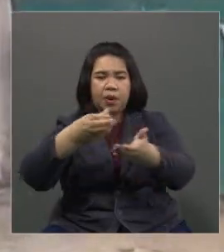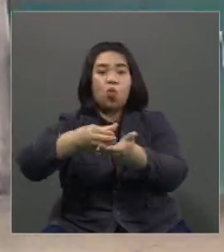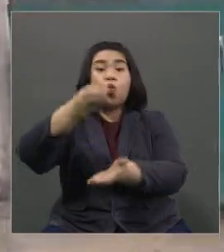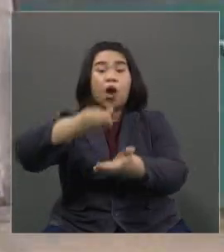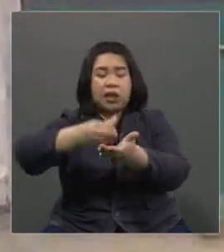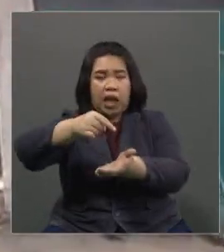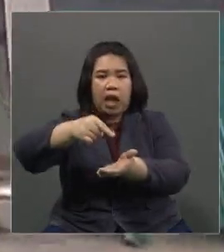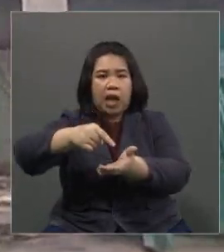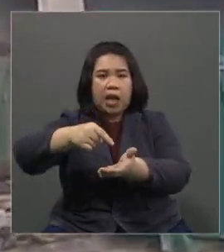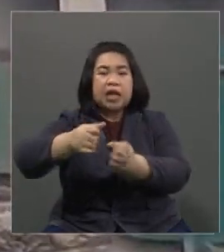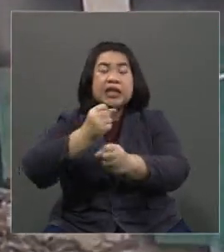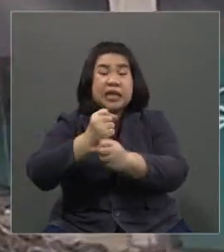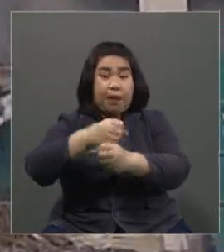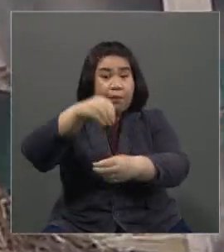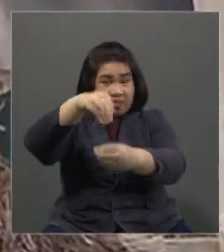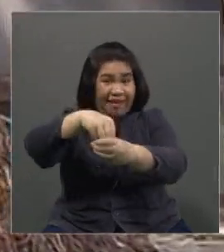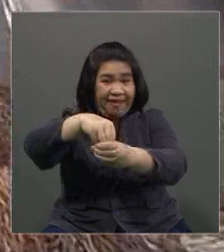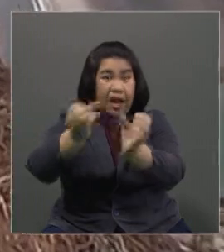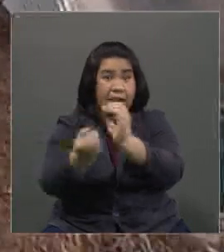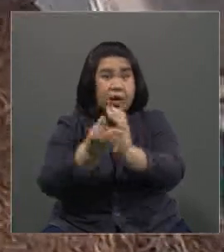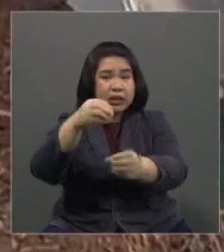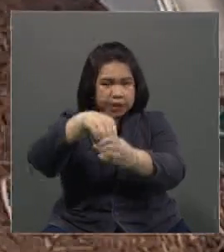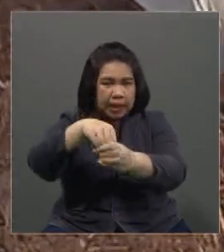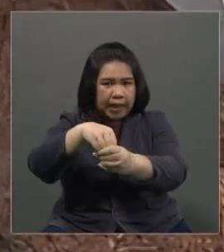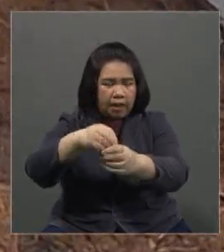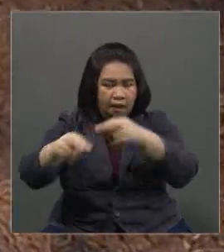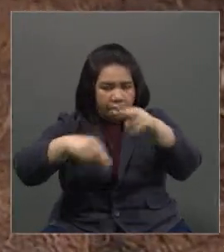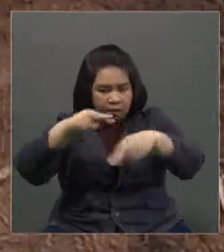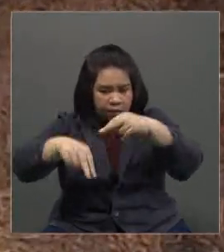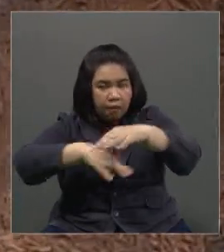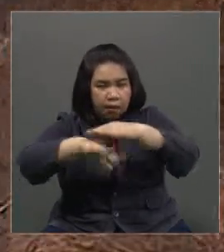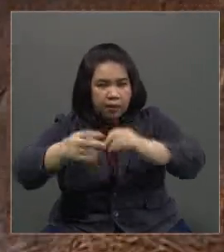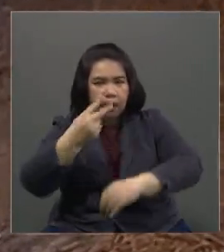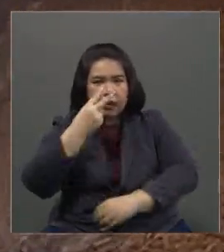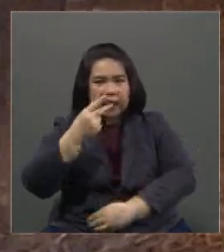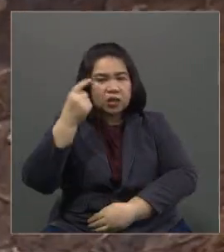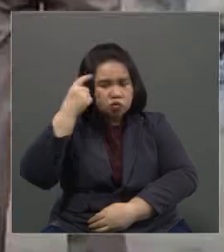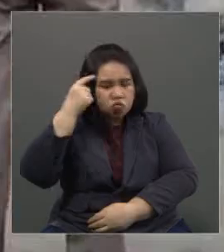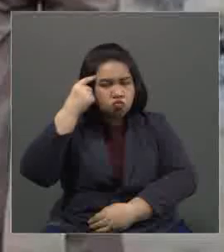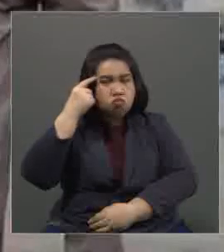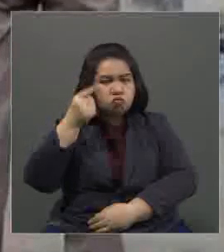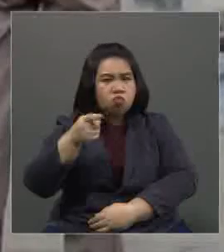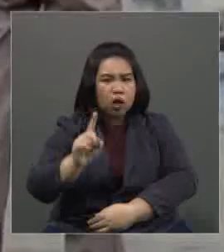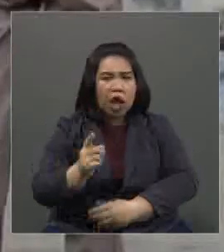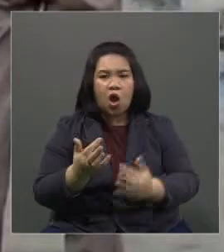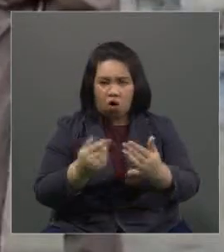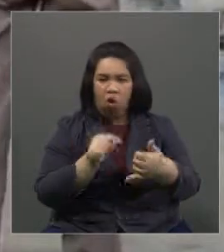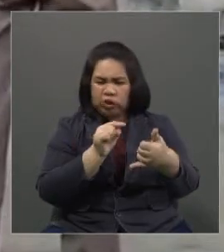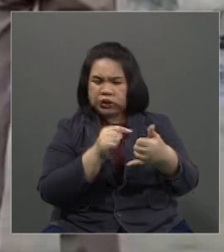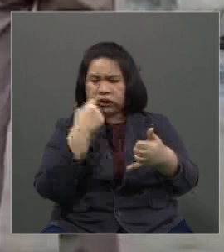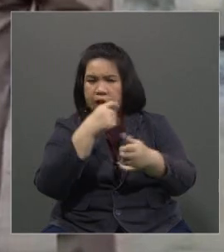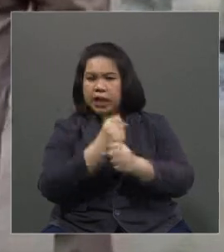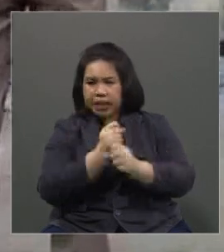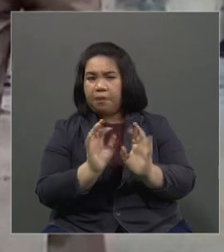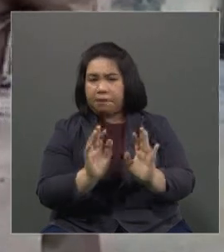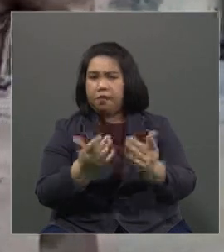อลูมิเนียมพาวเดอร์จำนวน 2จุดโดยหลักฐานที่ตรวจพบในครั้งนี้ทำให้ตำรวจสืบสวนเชื่อว่าจะชี้ถึงตัวผู้ก่อเหตุได้ใน